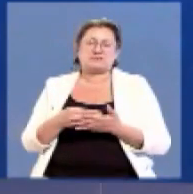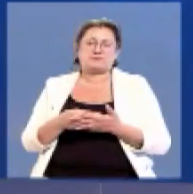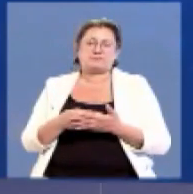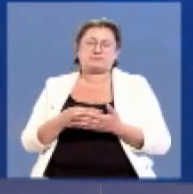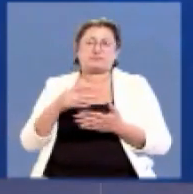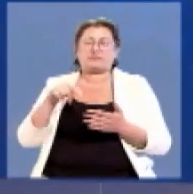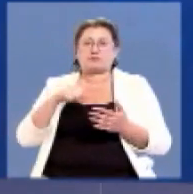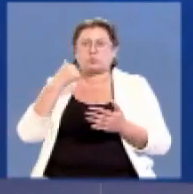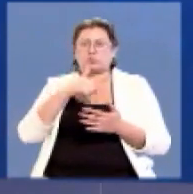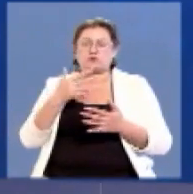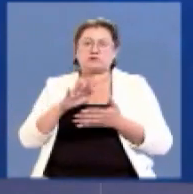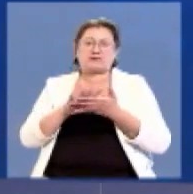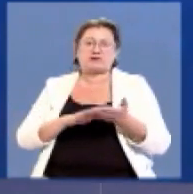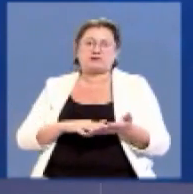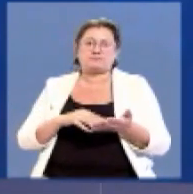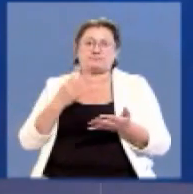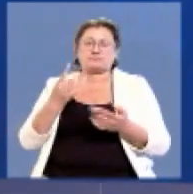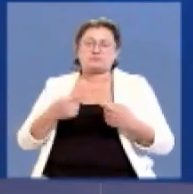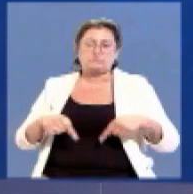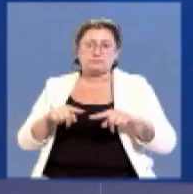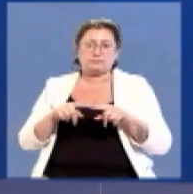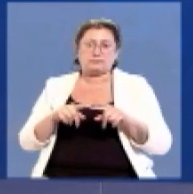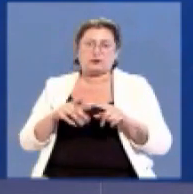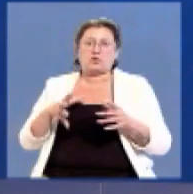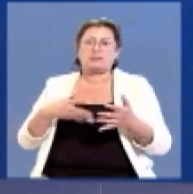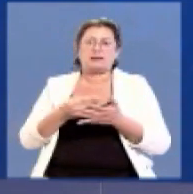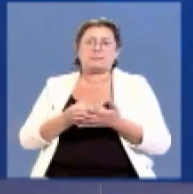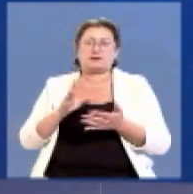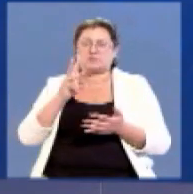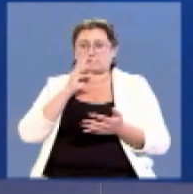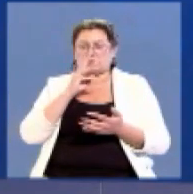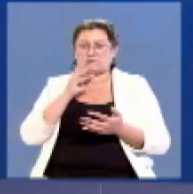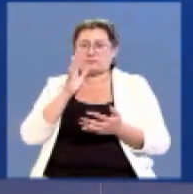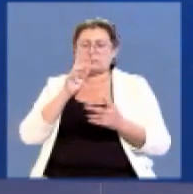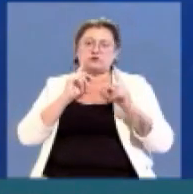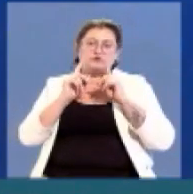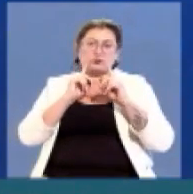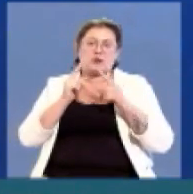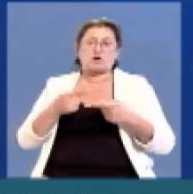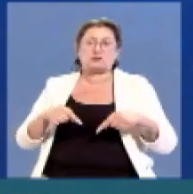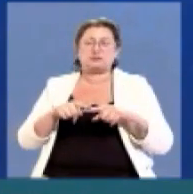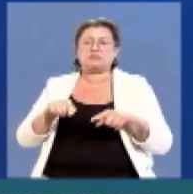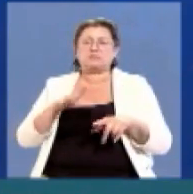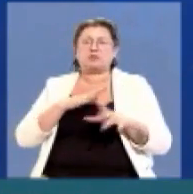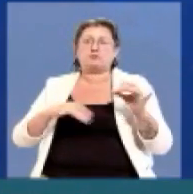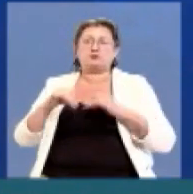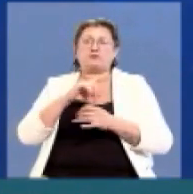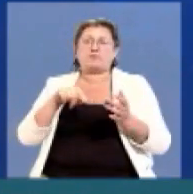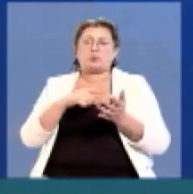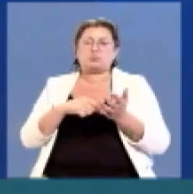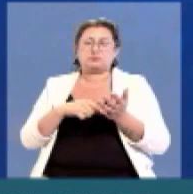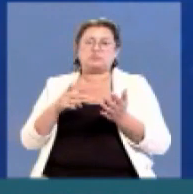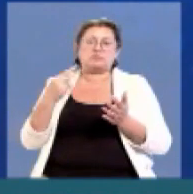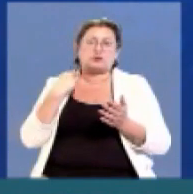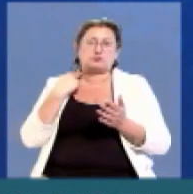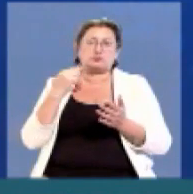Осы жылдың өзінде жалақы төлемеген 4 ұйымға арыз түскен. Жиналыс барысында ұйымдармен сөйлесіп, қарыз қосымша қаржы есебінен төленетін